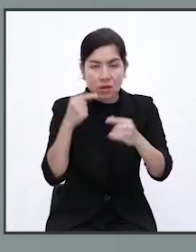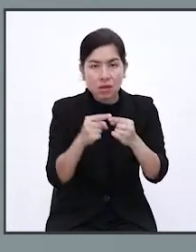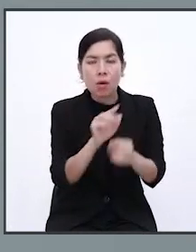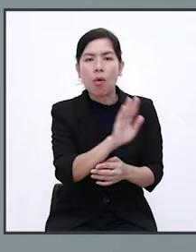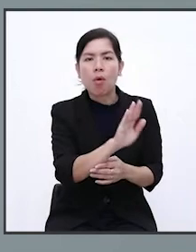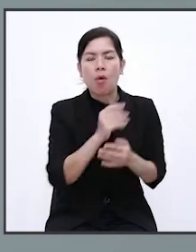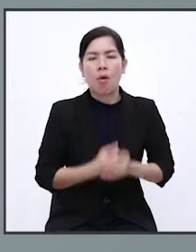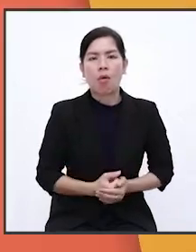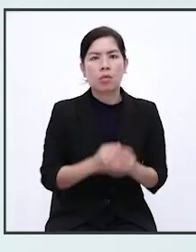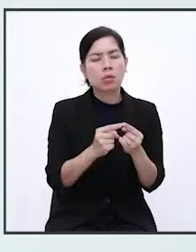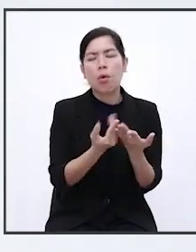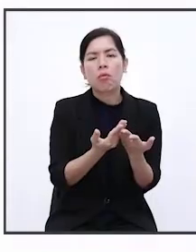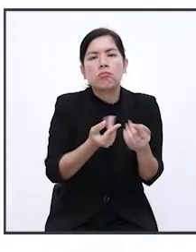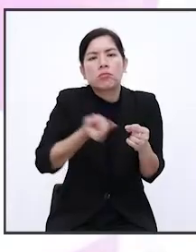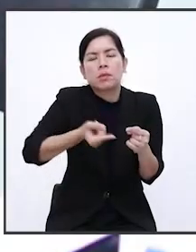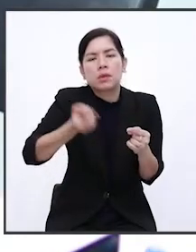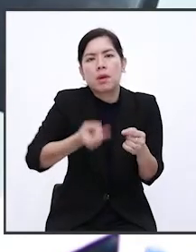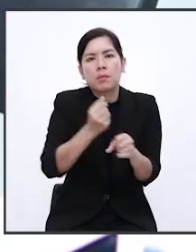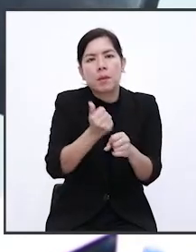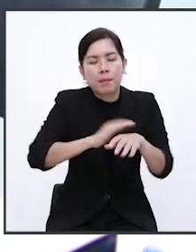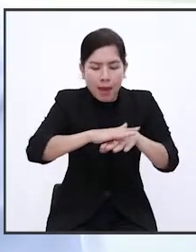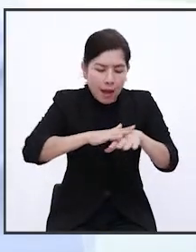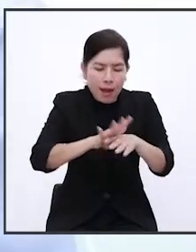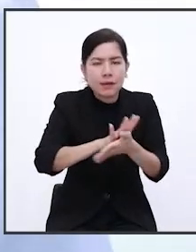ที่มีอยู่ตามบ้านทั่วไปได้เลยค่ะ